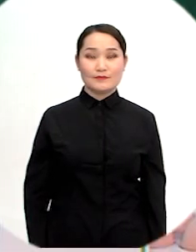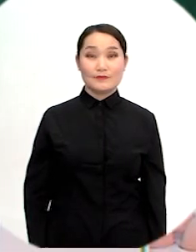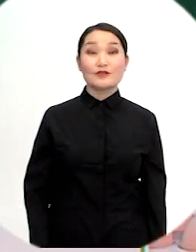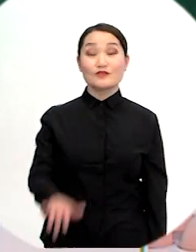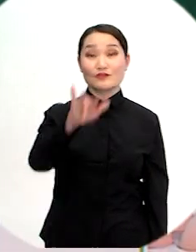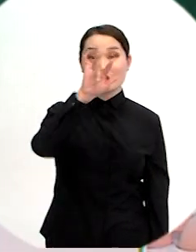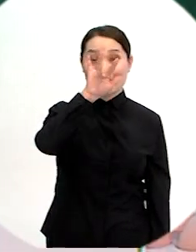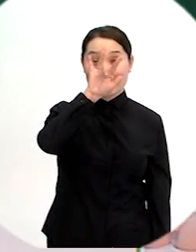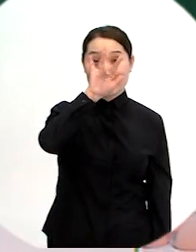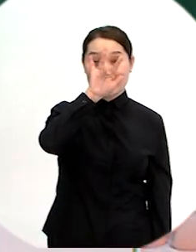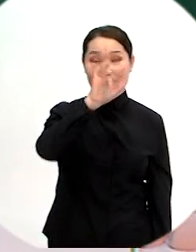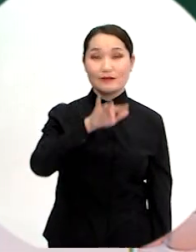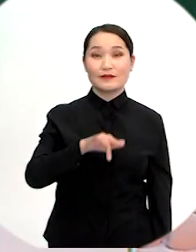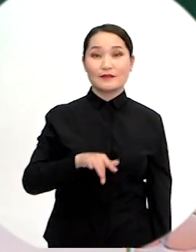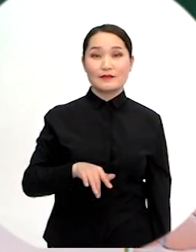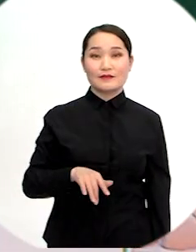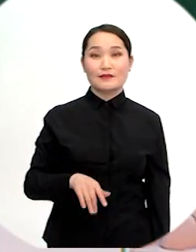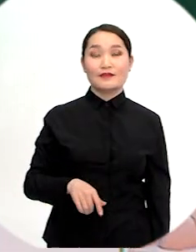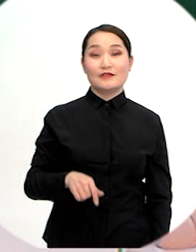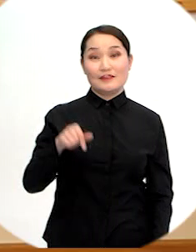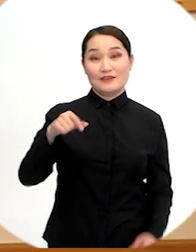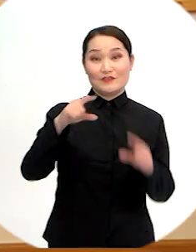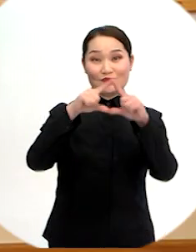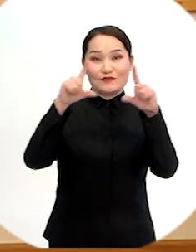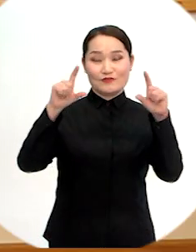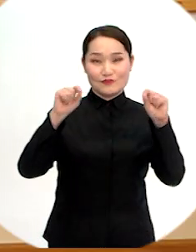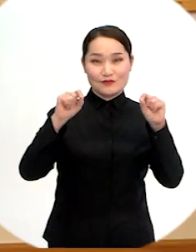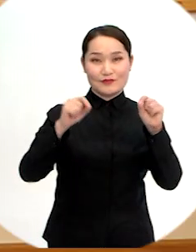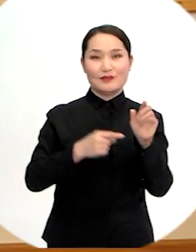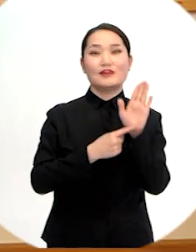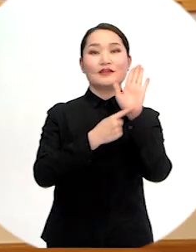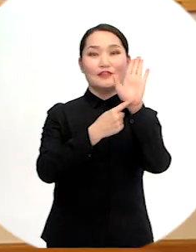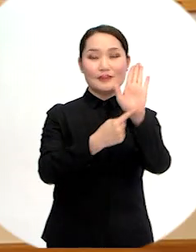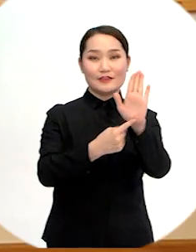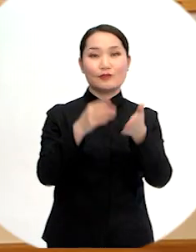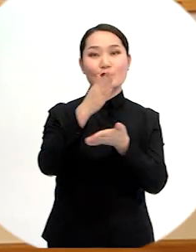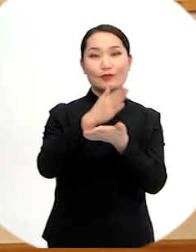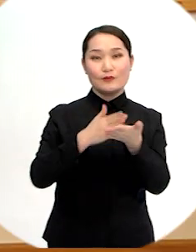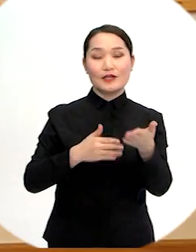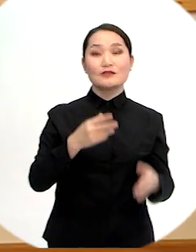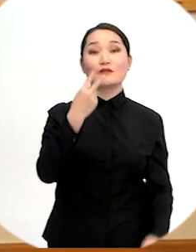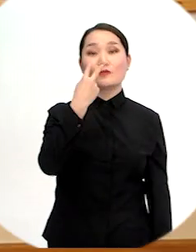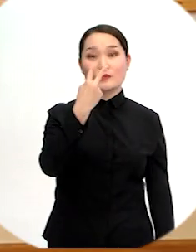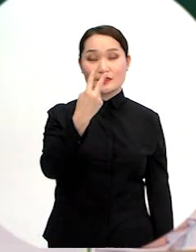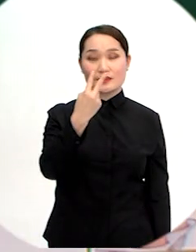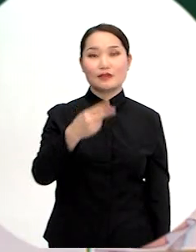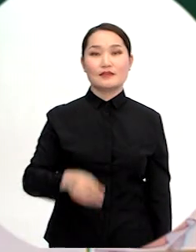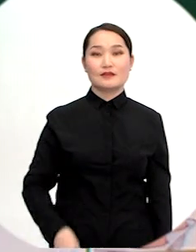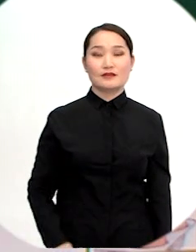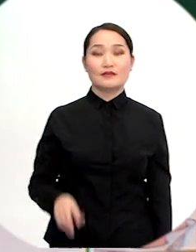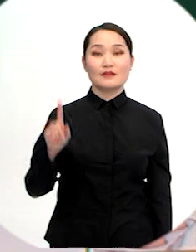Зүгийг мөн энэ дүрсээр илэрхийлэн бас хувааж үзье.